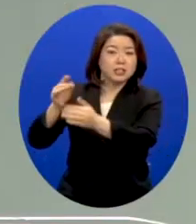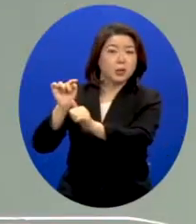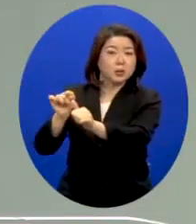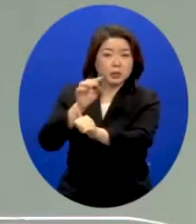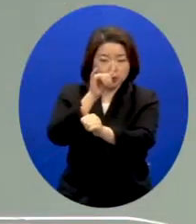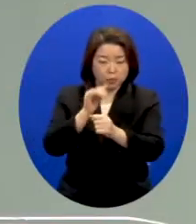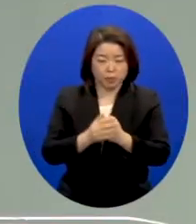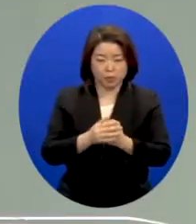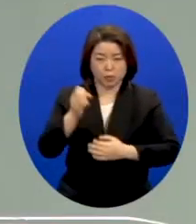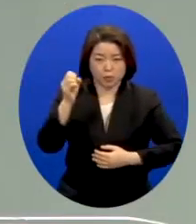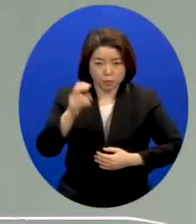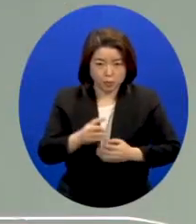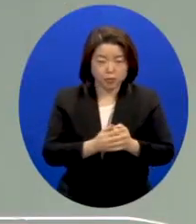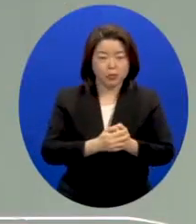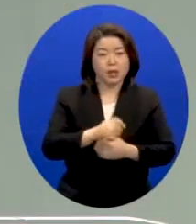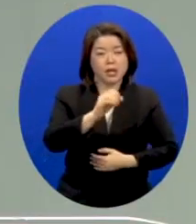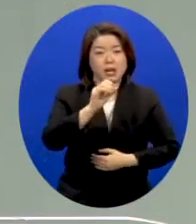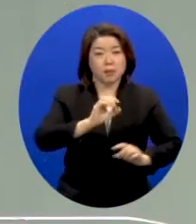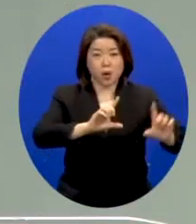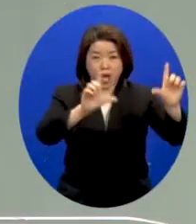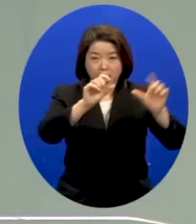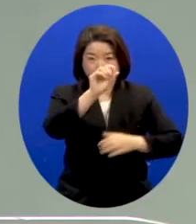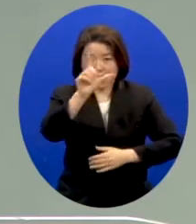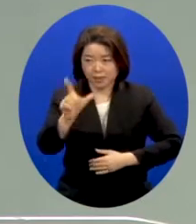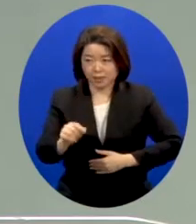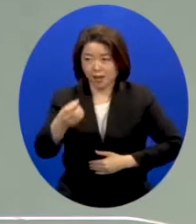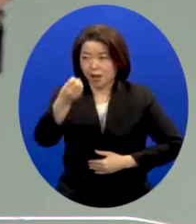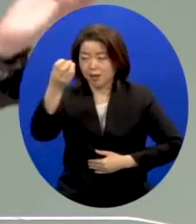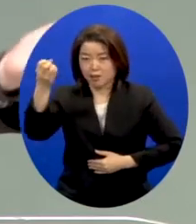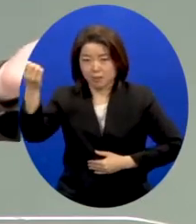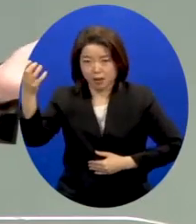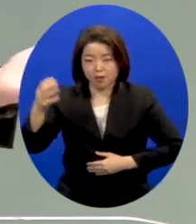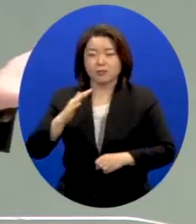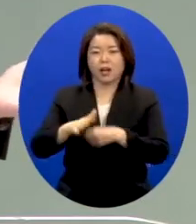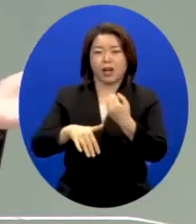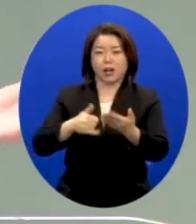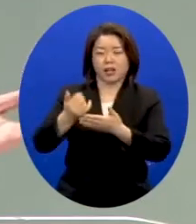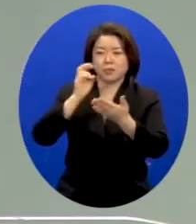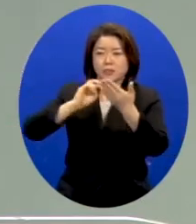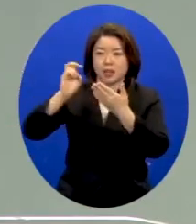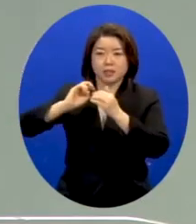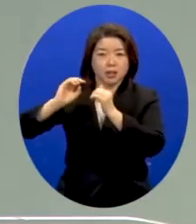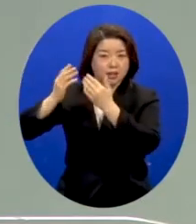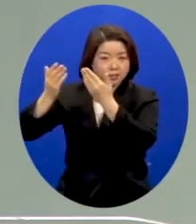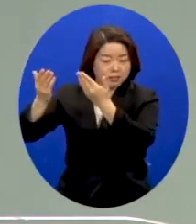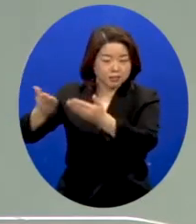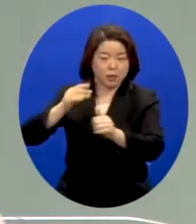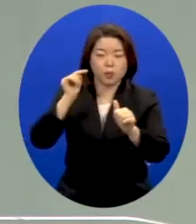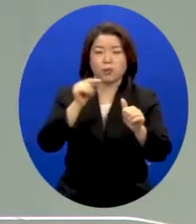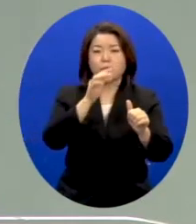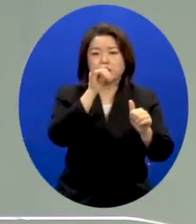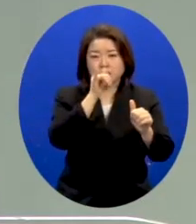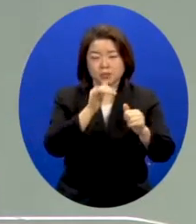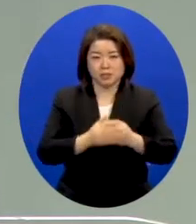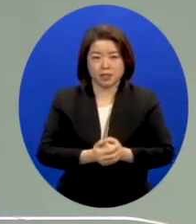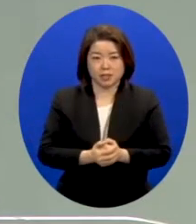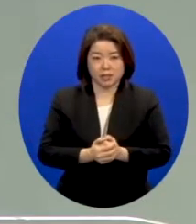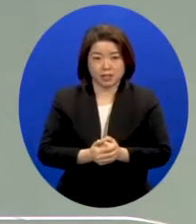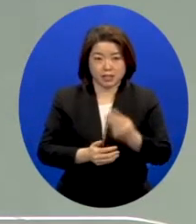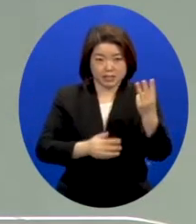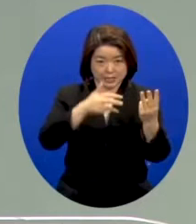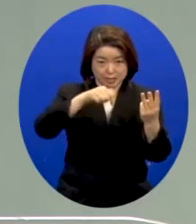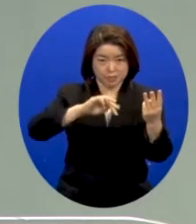해와 달과 별들 에게 하나님을 찬양하라 고 말합니다 3절에 보면 해와